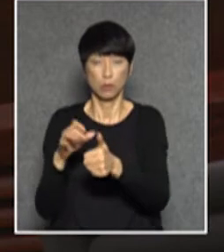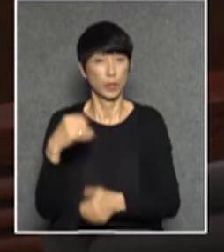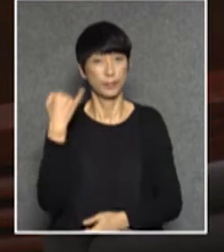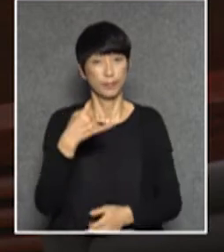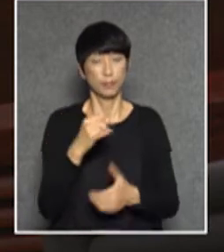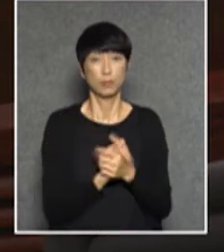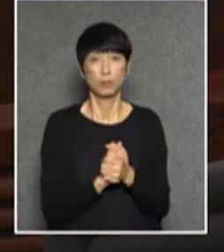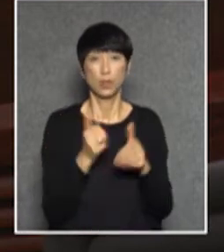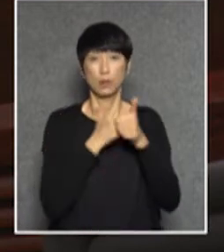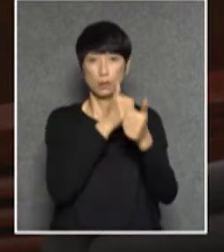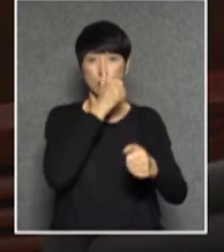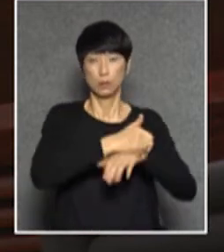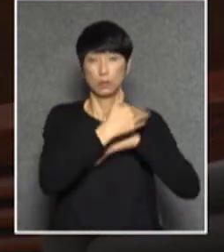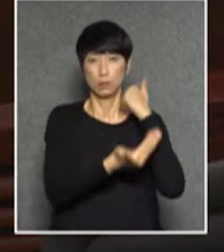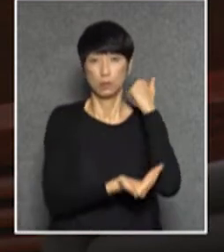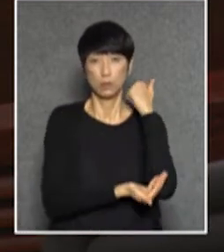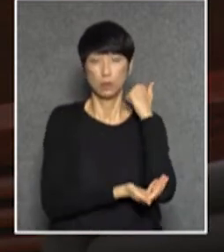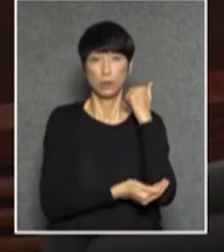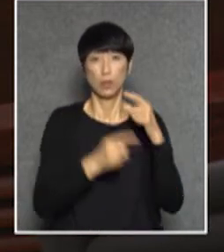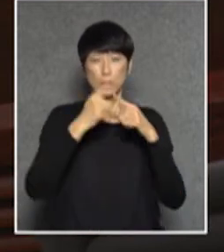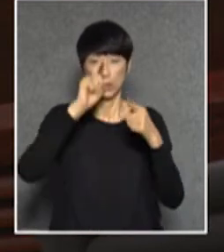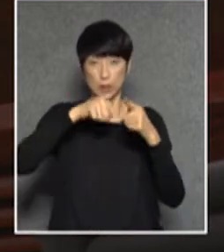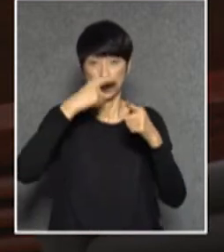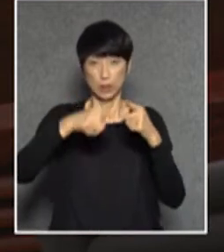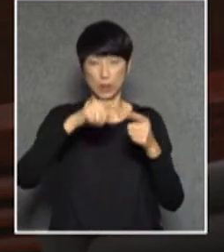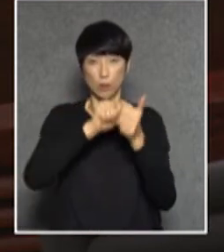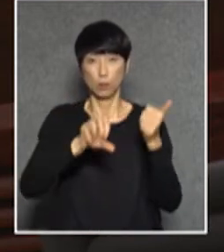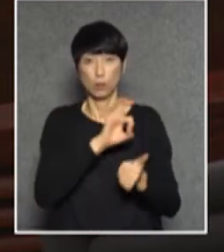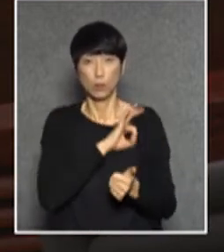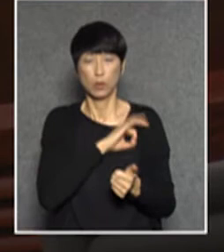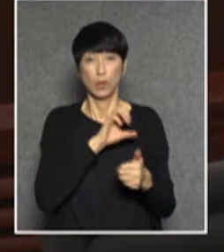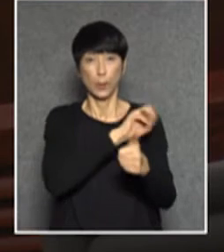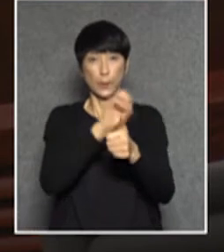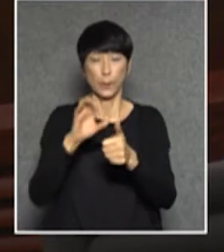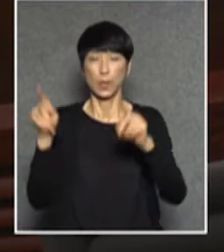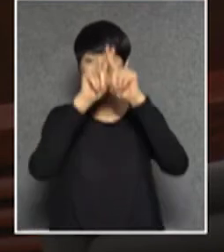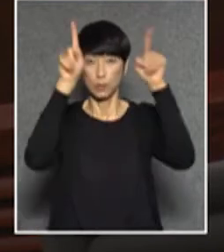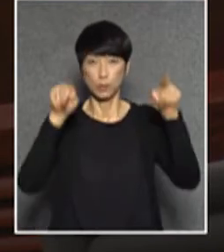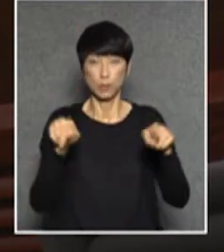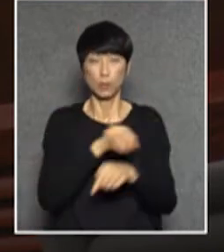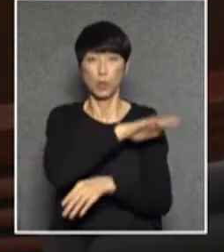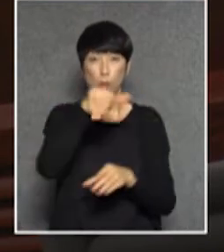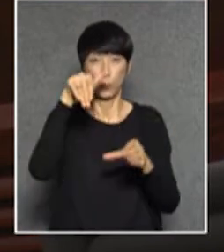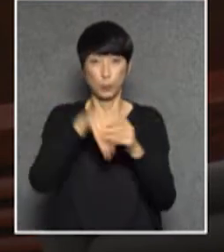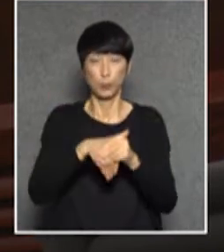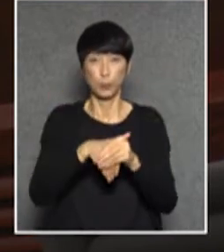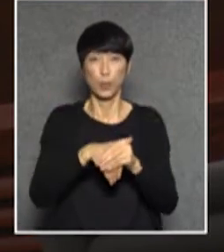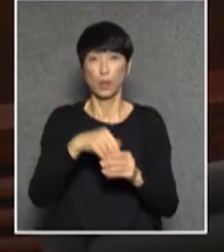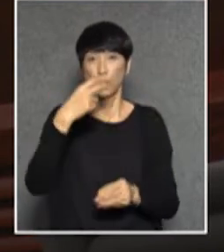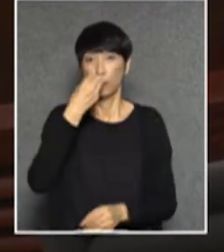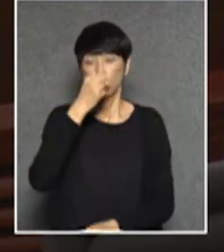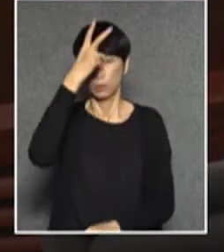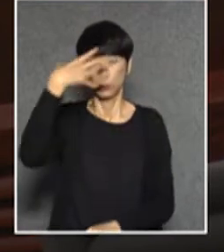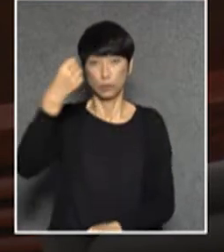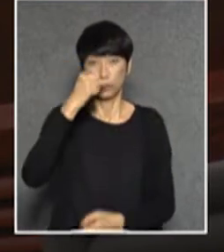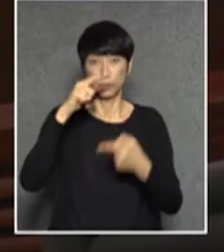按照基本法及全國人大常委會決定的框架，諮詢文件就行政長官普選的具體辦法列出以下